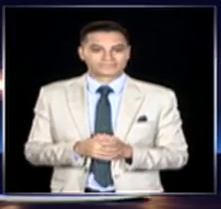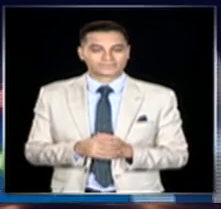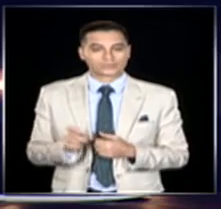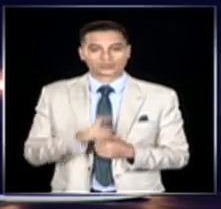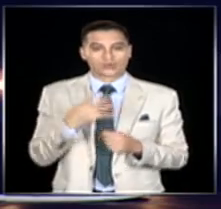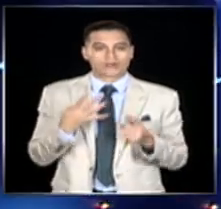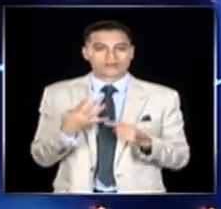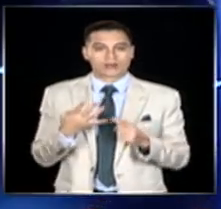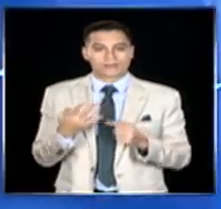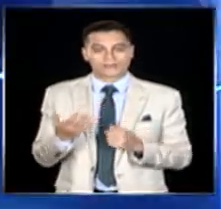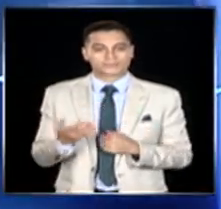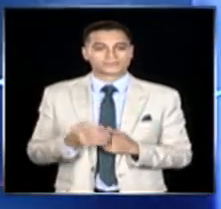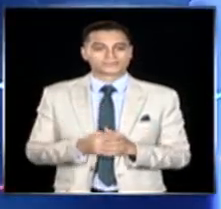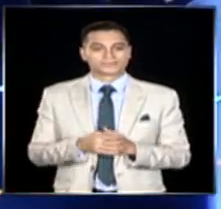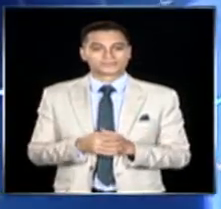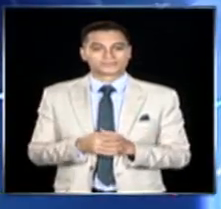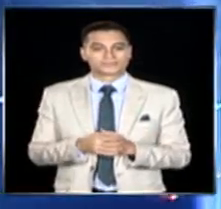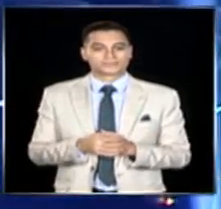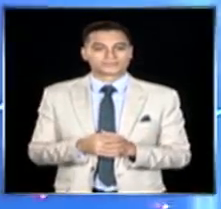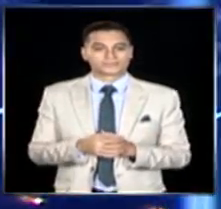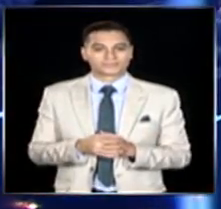السؤال الرابع: